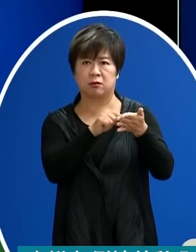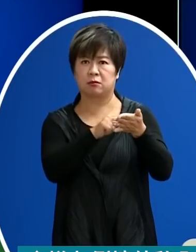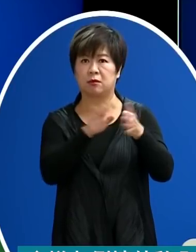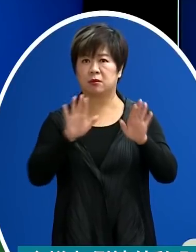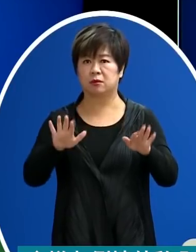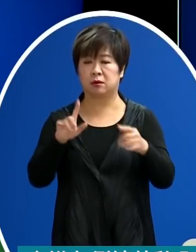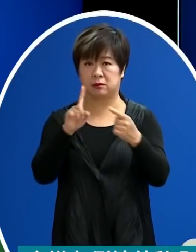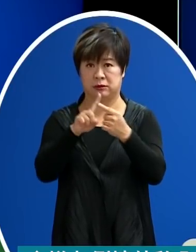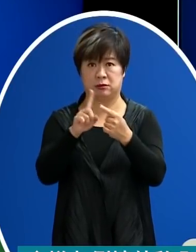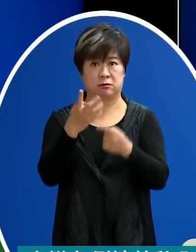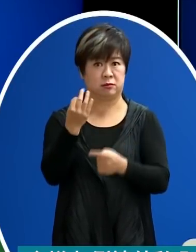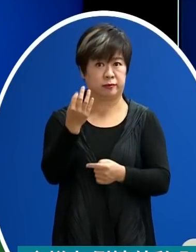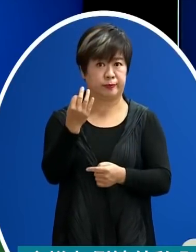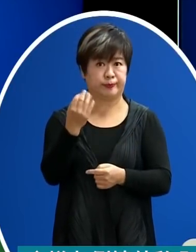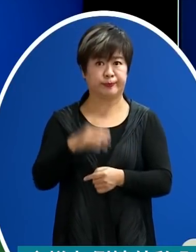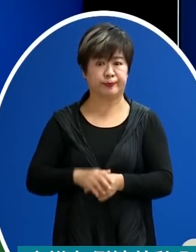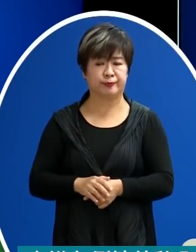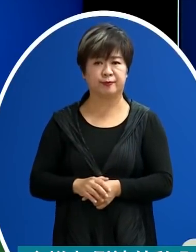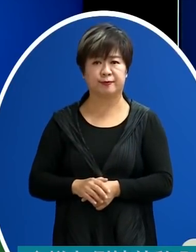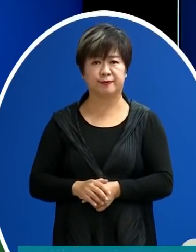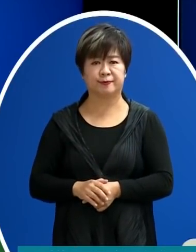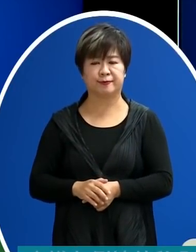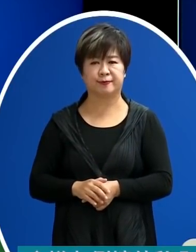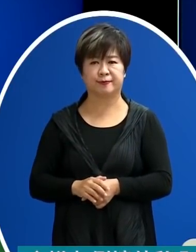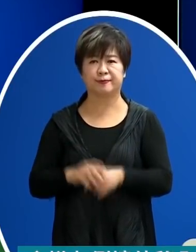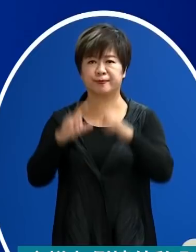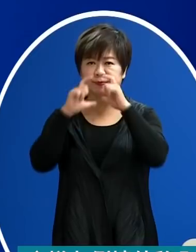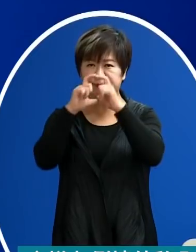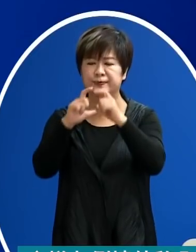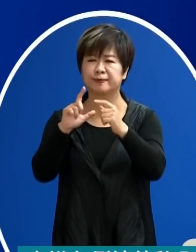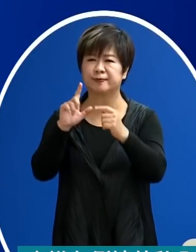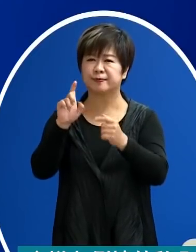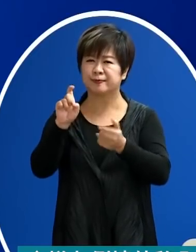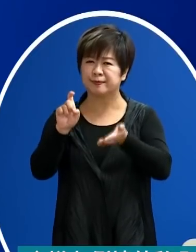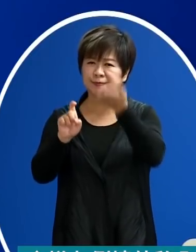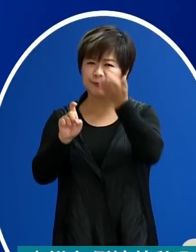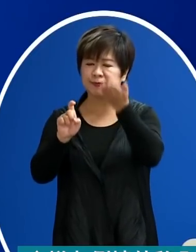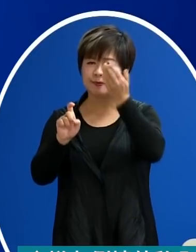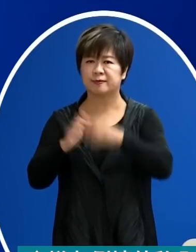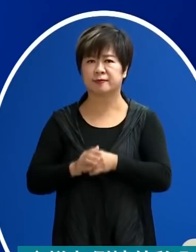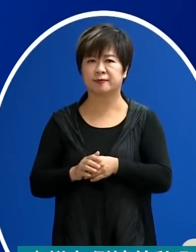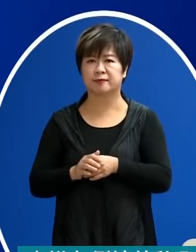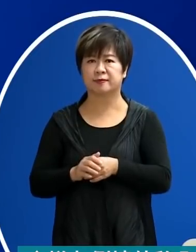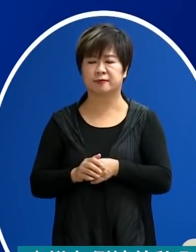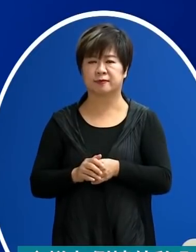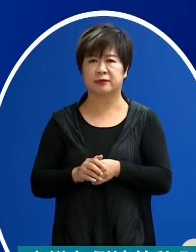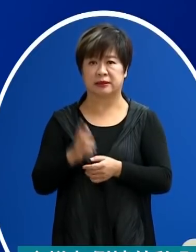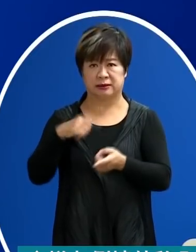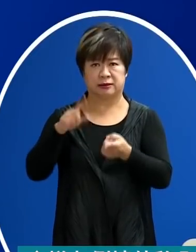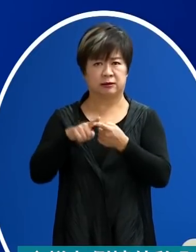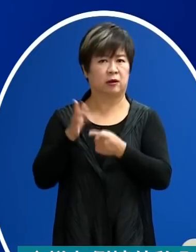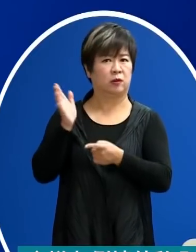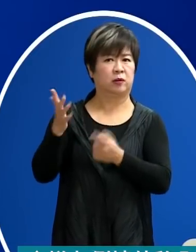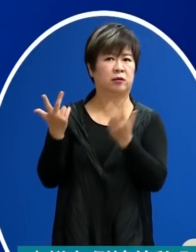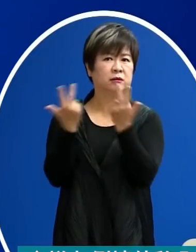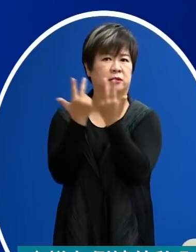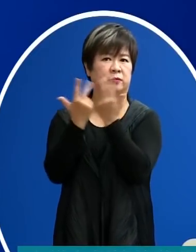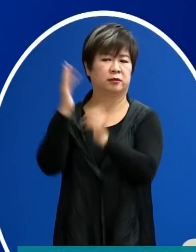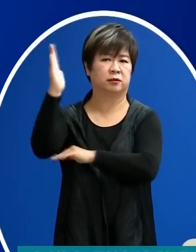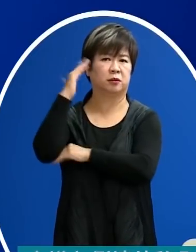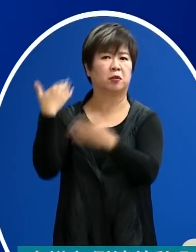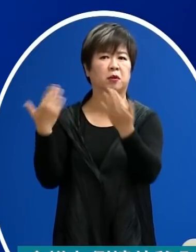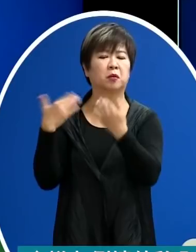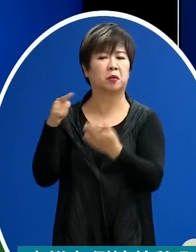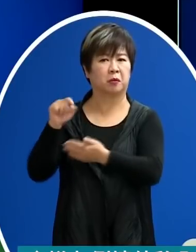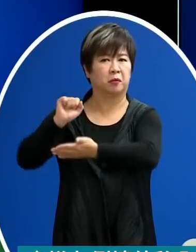掌握？你有的就讲啊。 10多位啦，不过详细数字我想应该是新北市政府这边会第一线掌